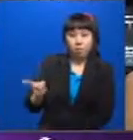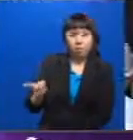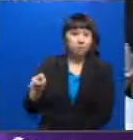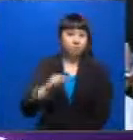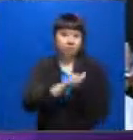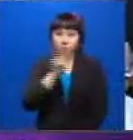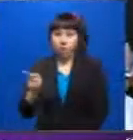ตัว